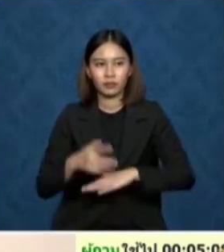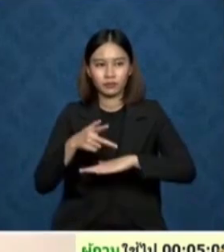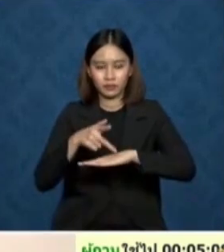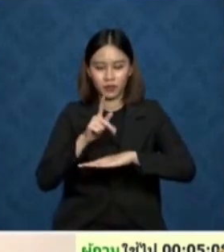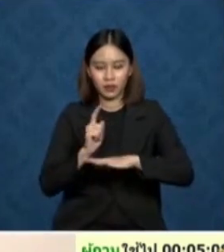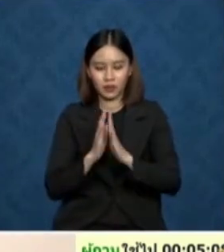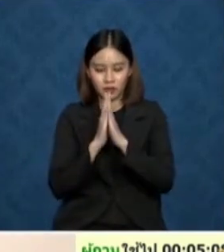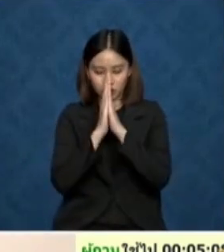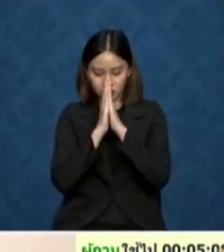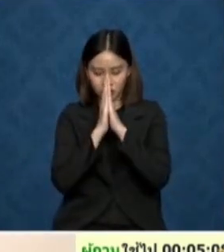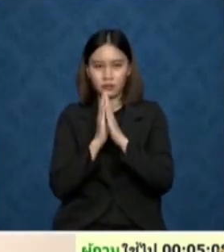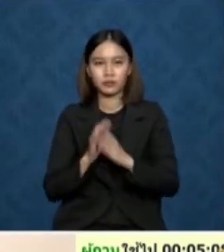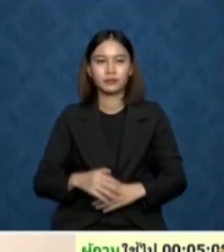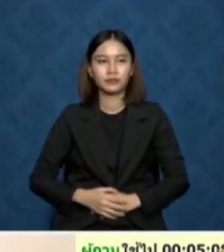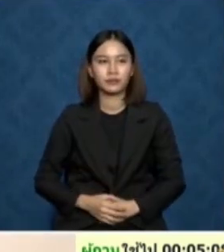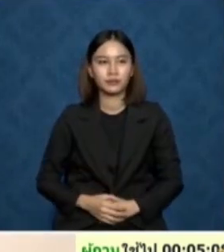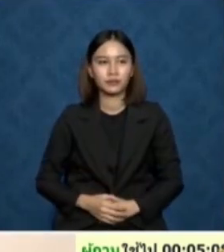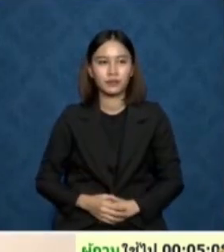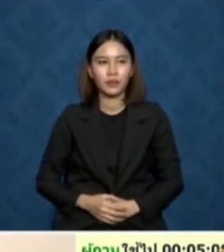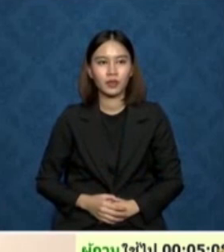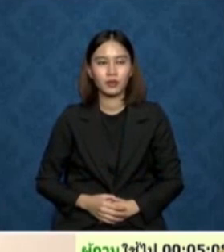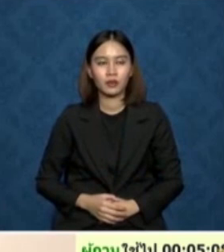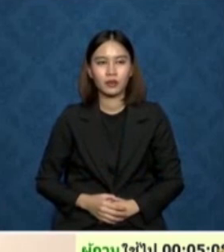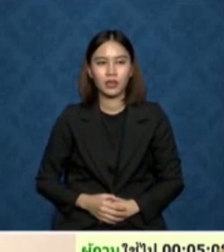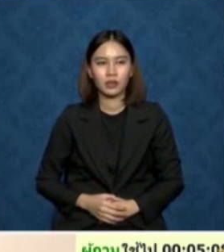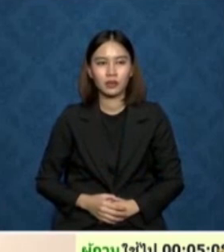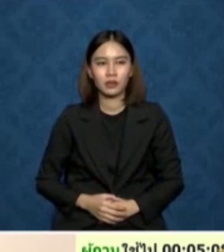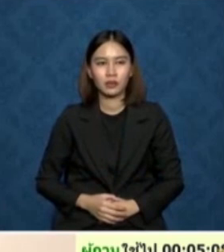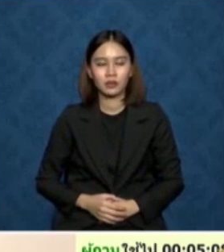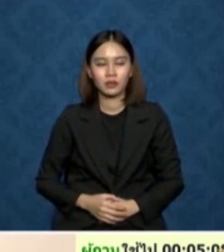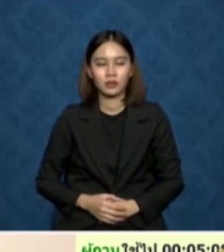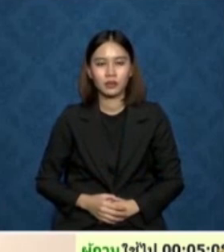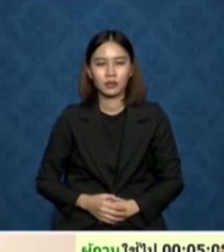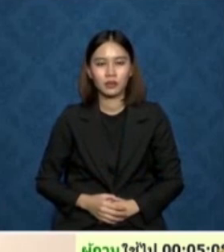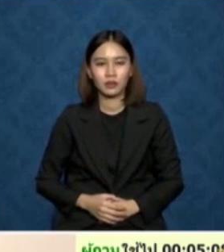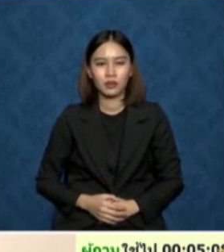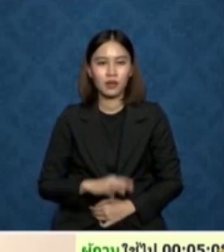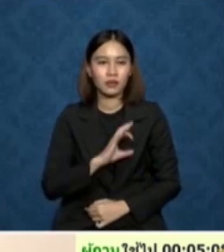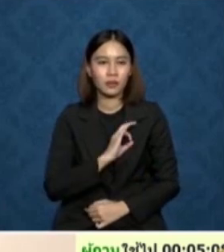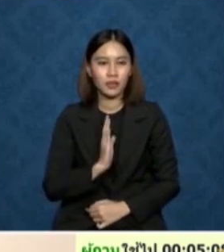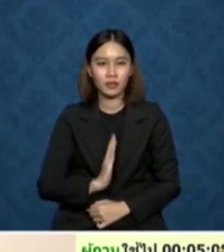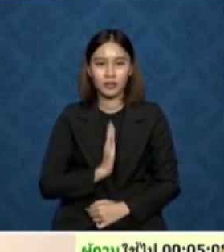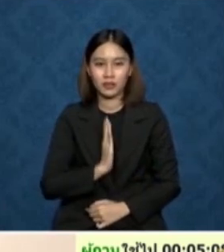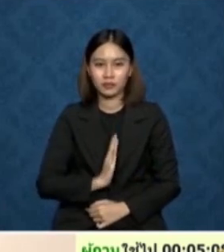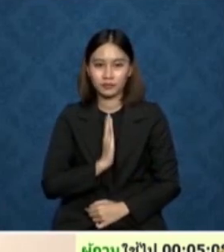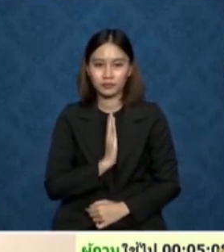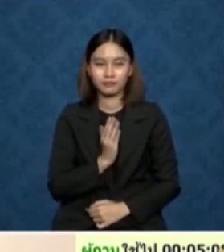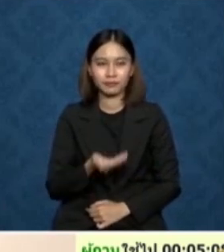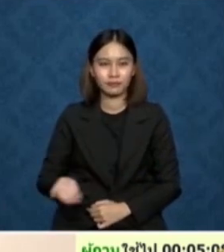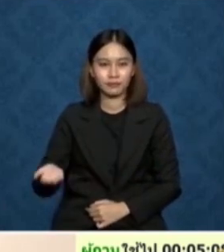กับเรียนท่านสมาชิผู้ส่เกีต